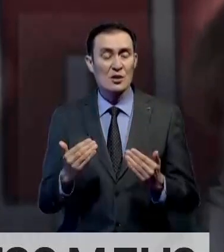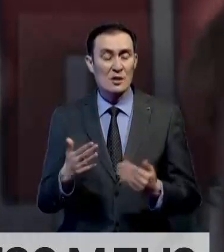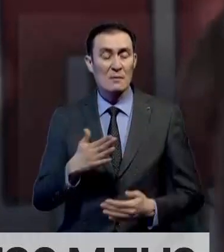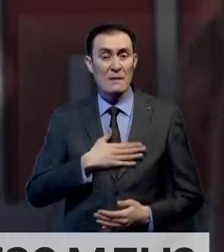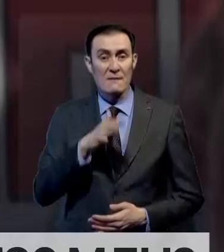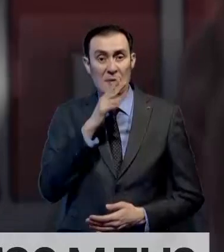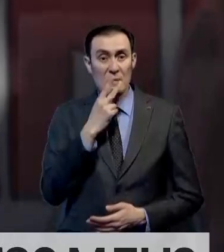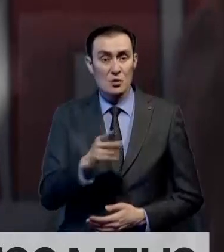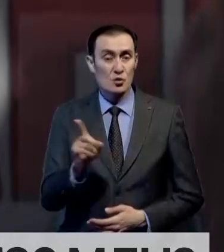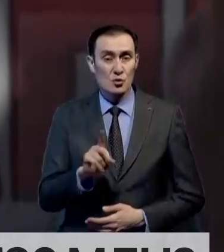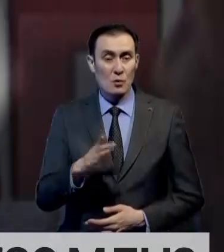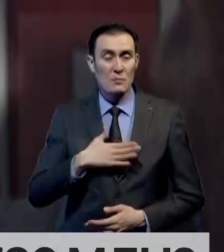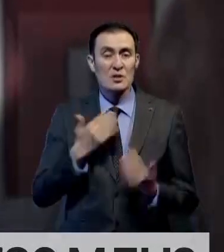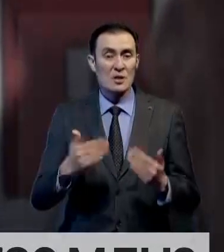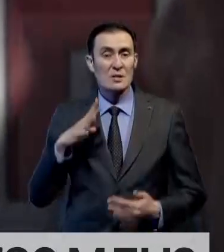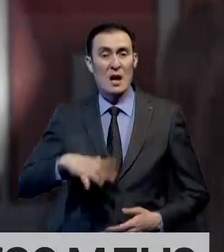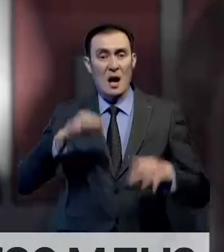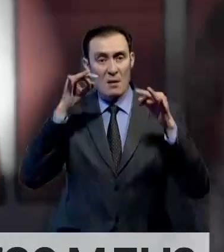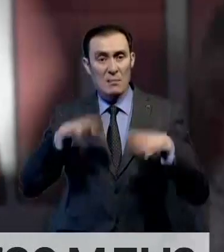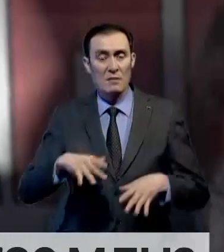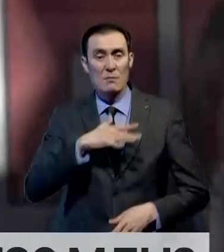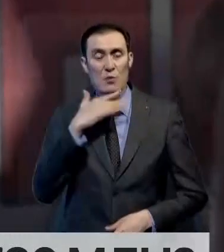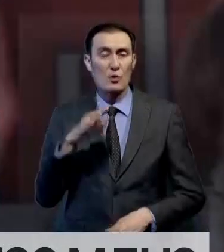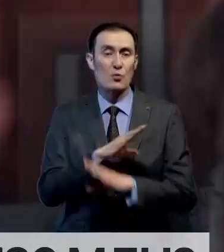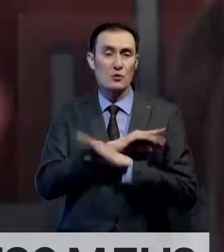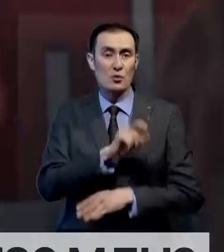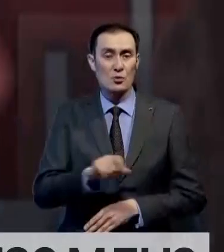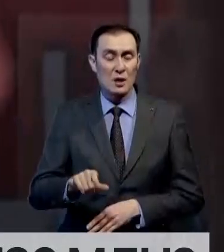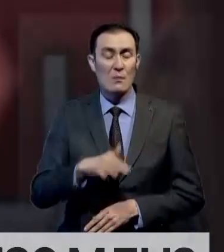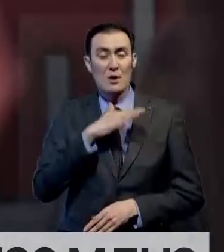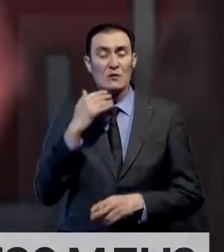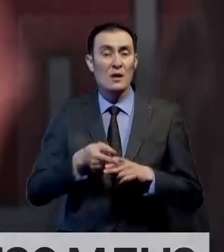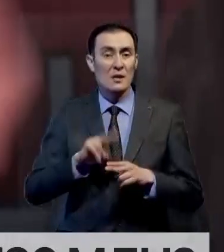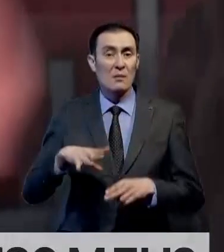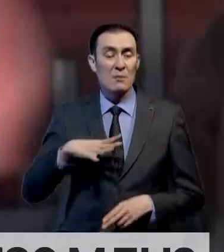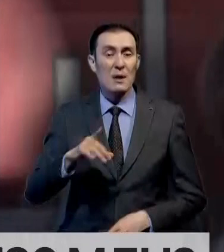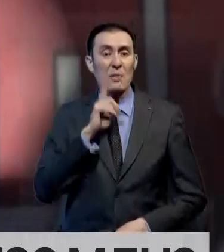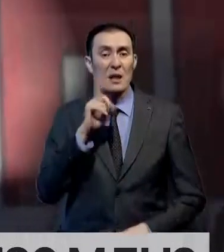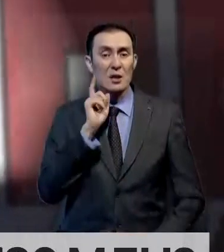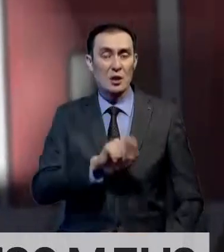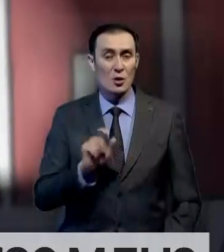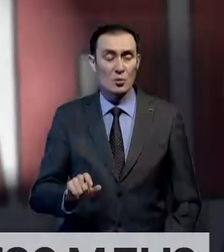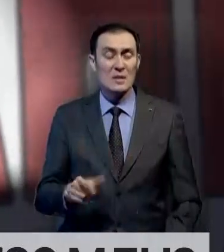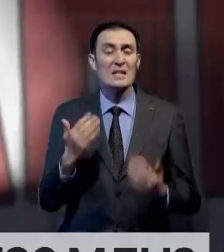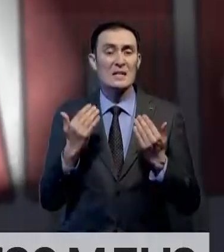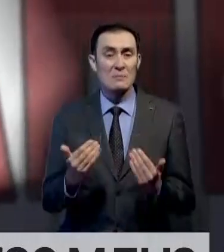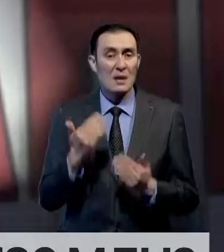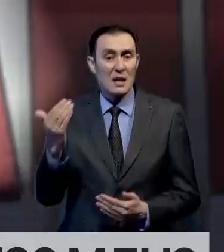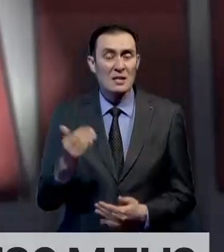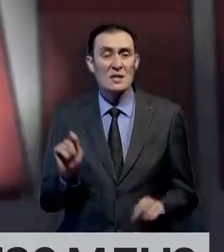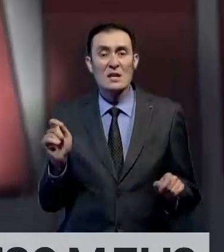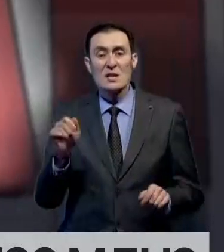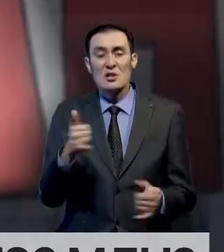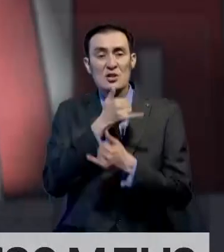достигли момента, когда мы оплакиваем десятки наших сограждан, большинство из которых были молодыми людьми, и теперь они уже никогда